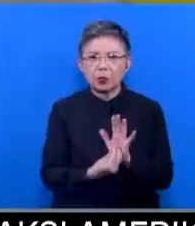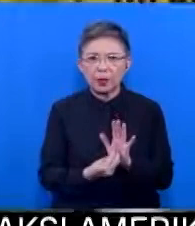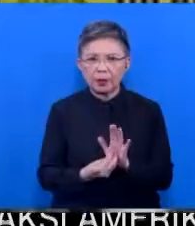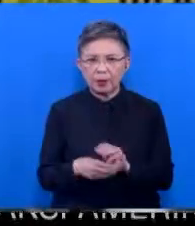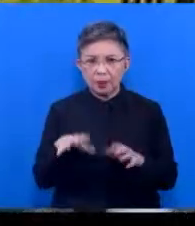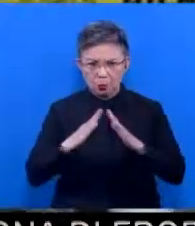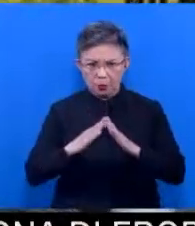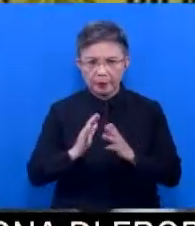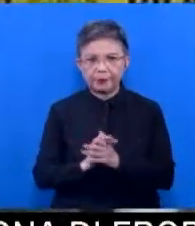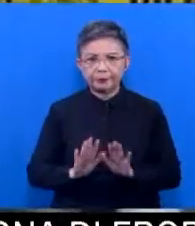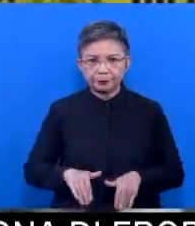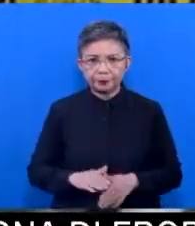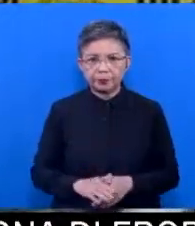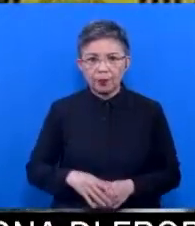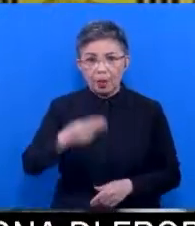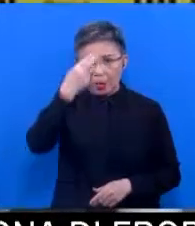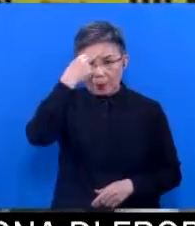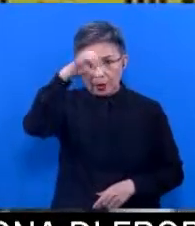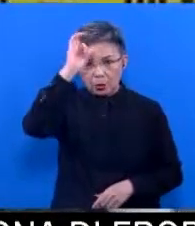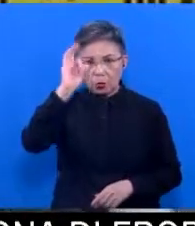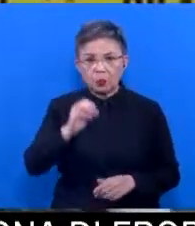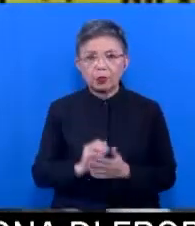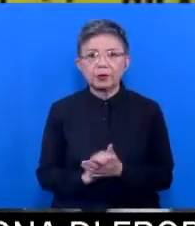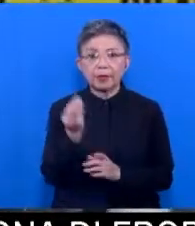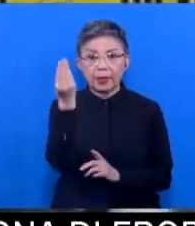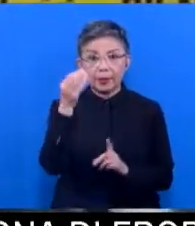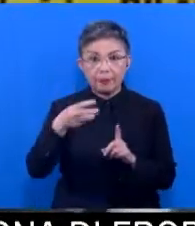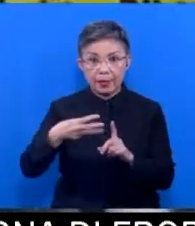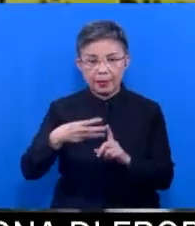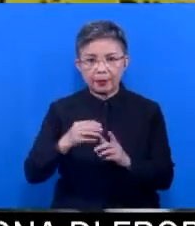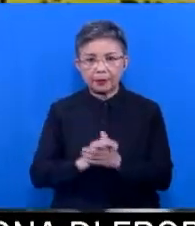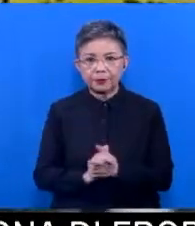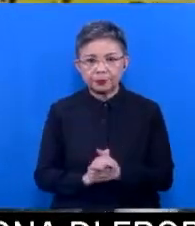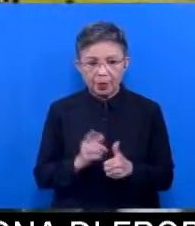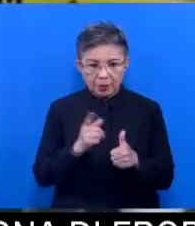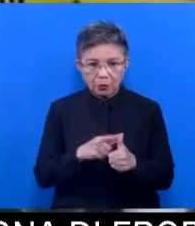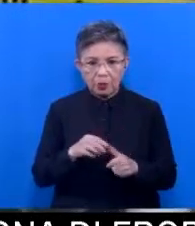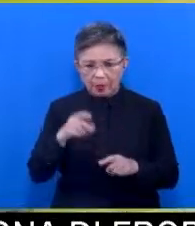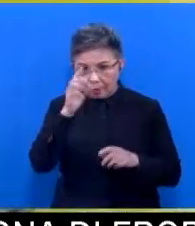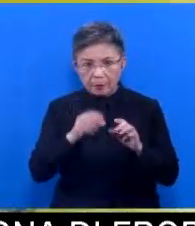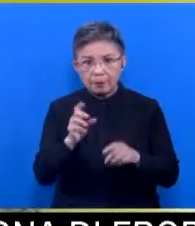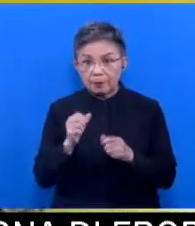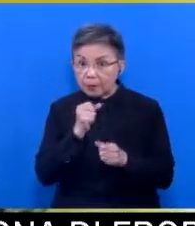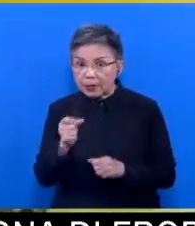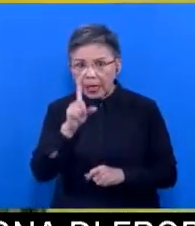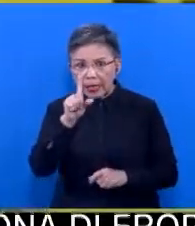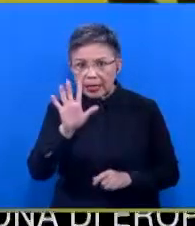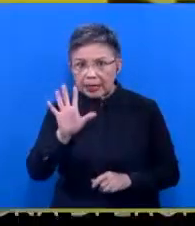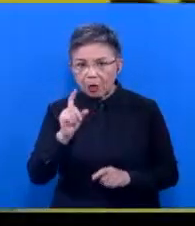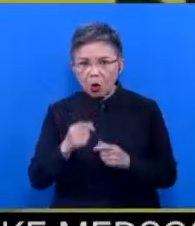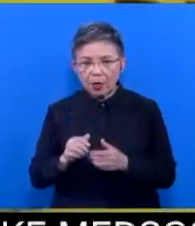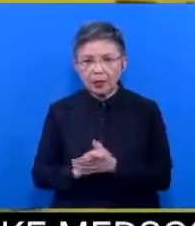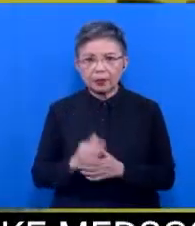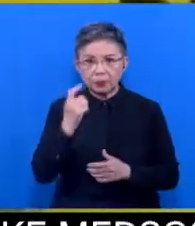lokasi. Sementara itu, menurut Kapolsek Kebon Jeruk, Kompol Robinson Manurung, selain memeriksa 5 orang pelaku, kepolisian juga